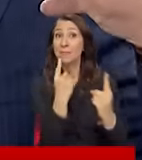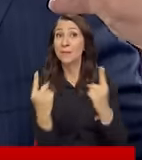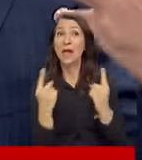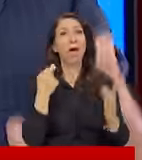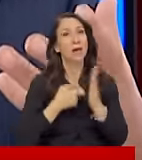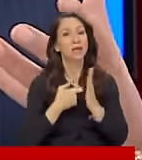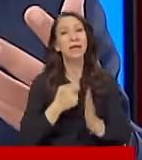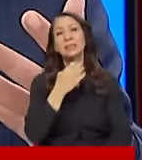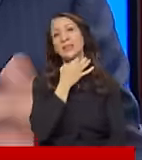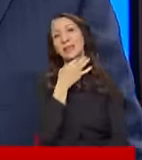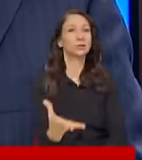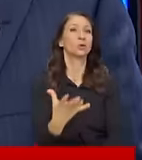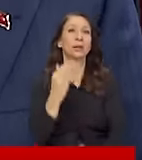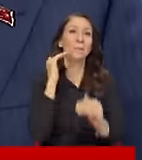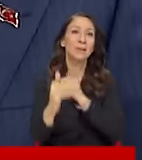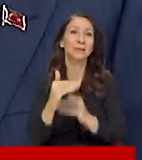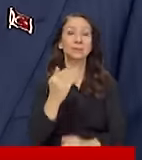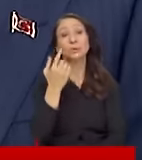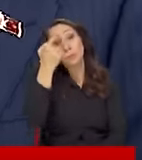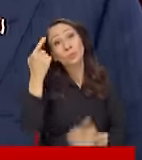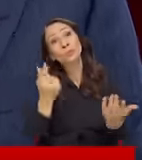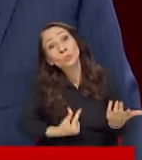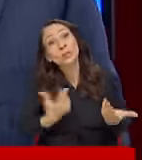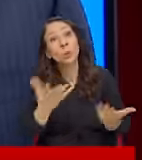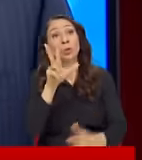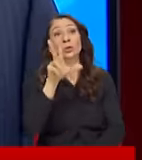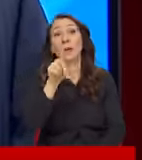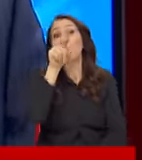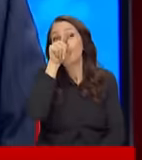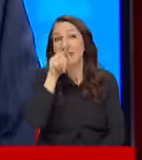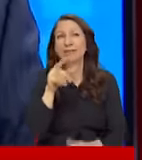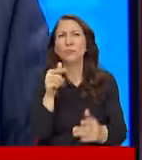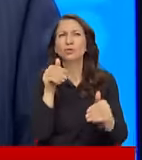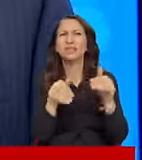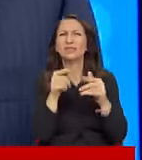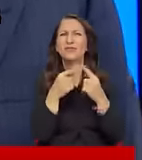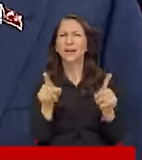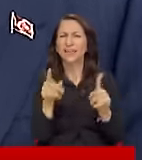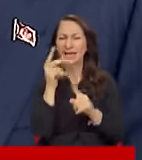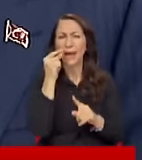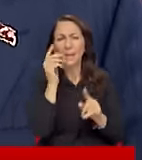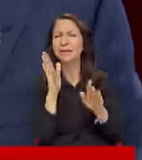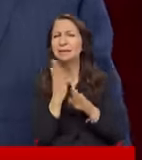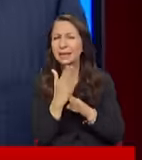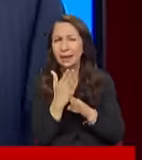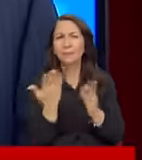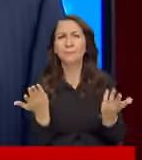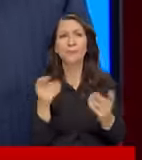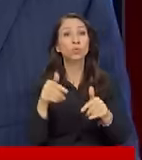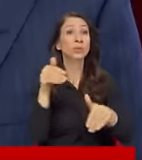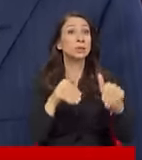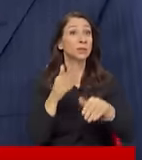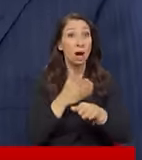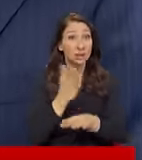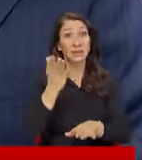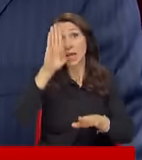bir teşekkür ederiz milletimize diye umut ediyorum 31 Mart'ta. Ya bu seçim farklı İlker Bey, çünkü yani bu seçim